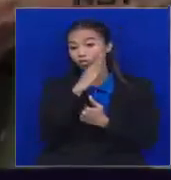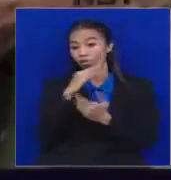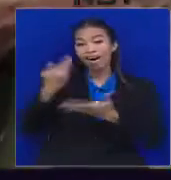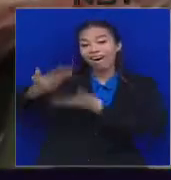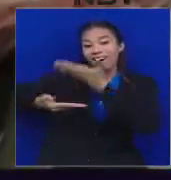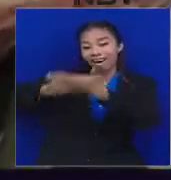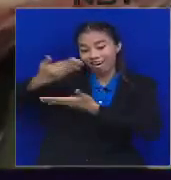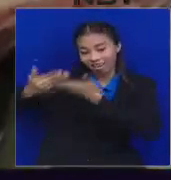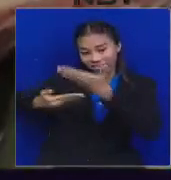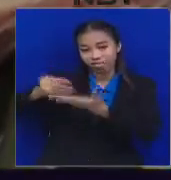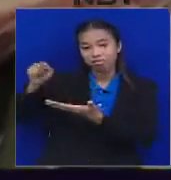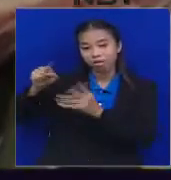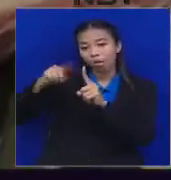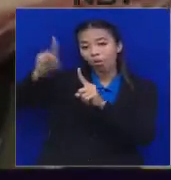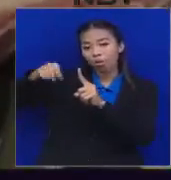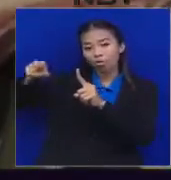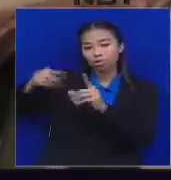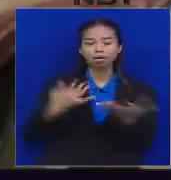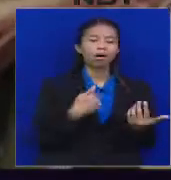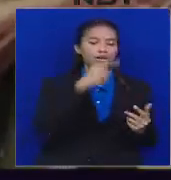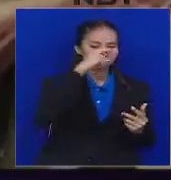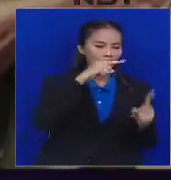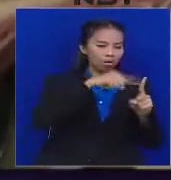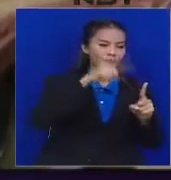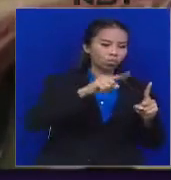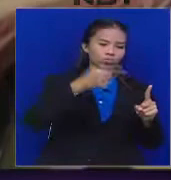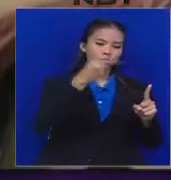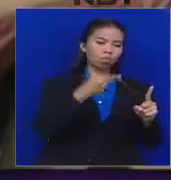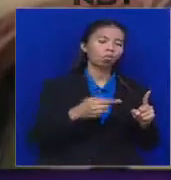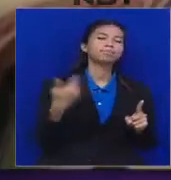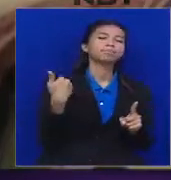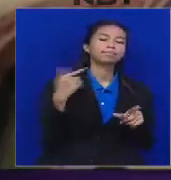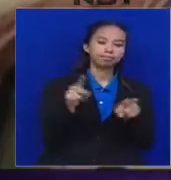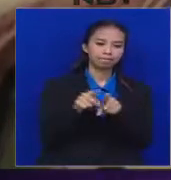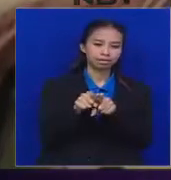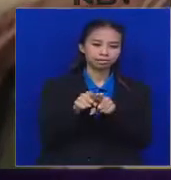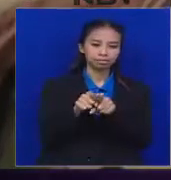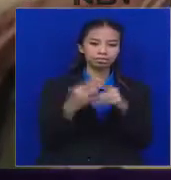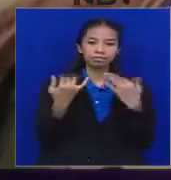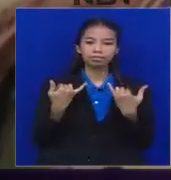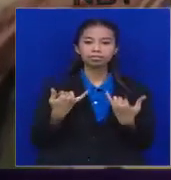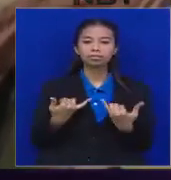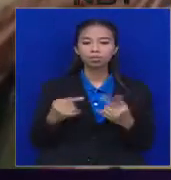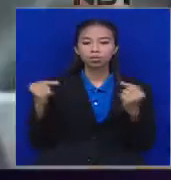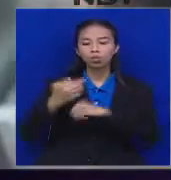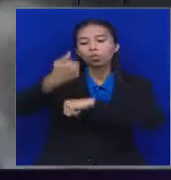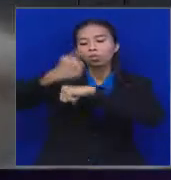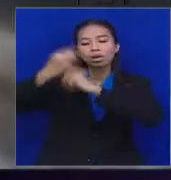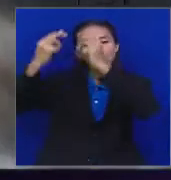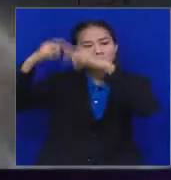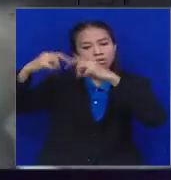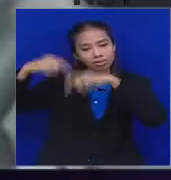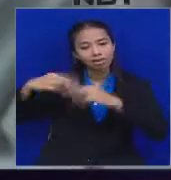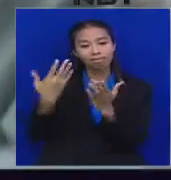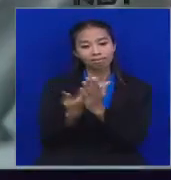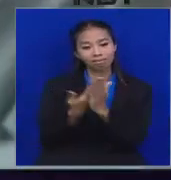เสี่ยงหุ้นไทยก็จะปรับตัวลงเช่นกันค่ะด้านนายอมรเทพจาวลาหัวหน้าส่วนวิจัยเศรษฐกิจและตลาดการเ